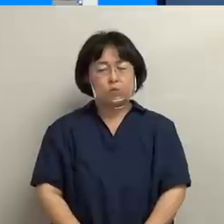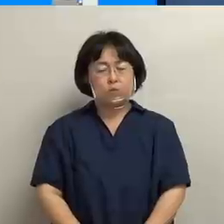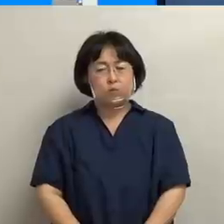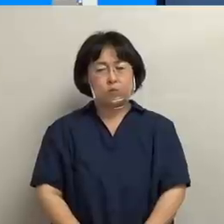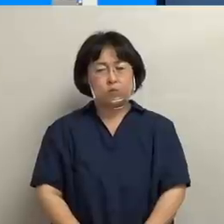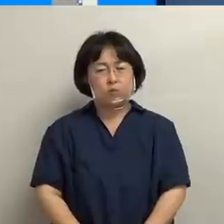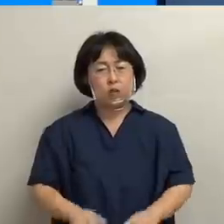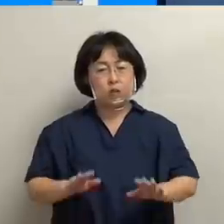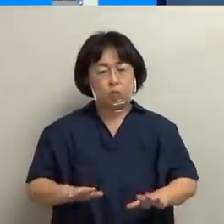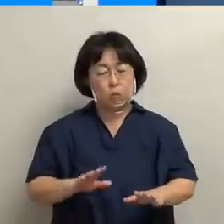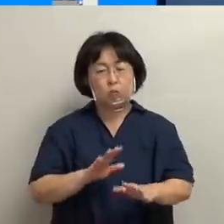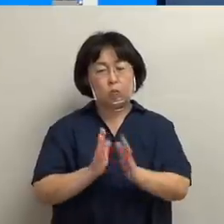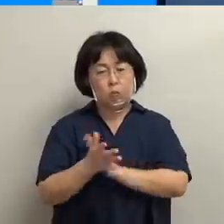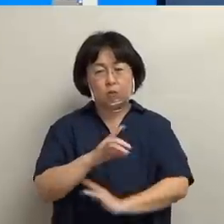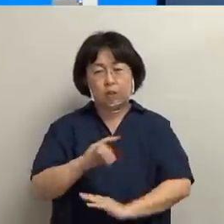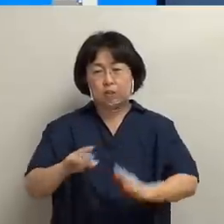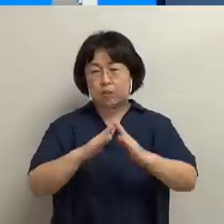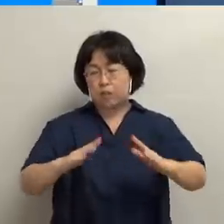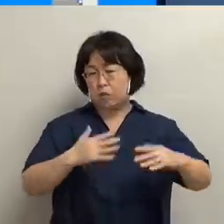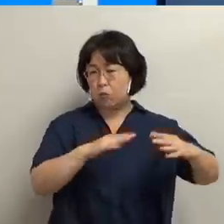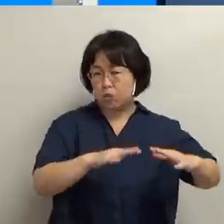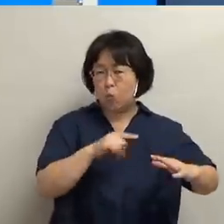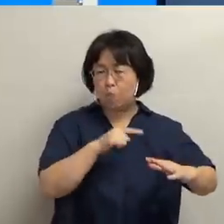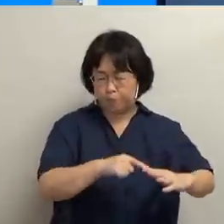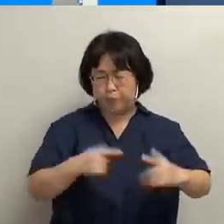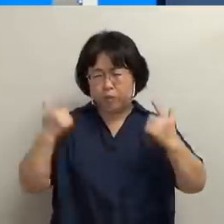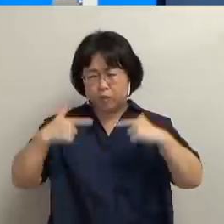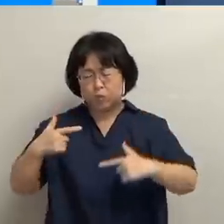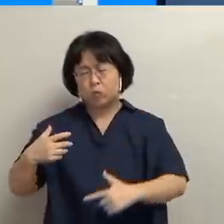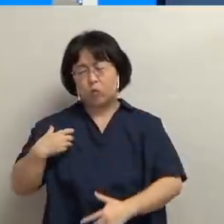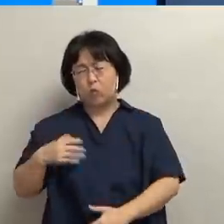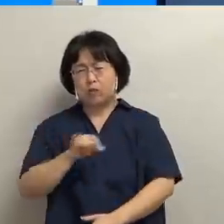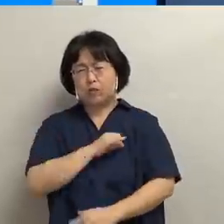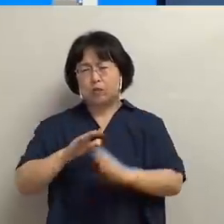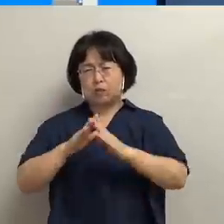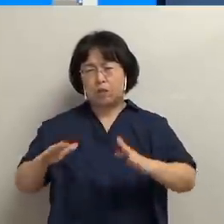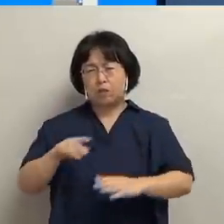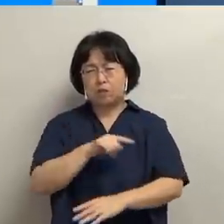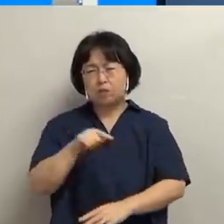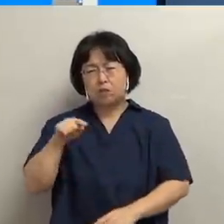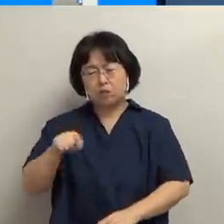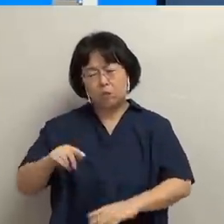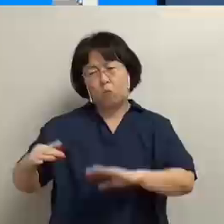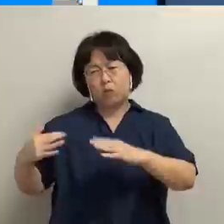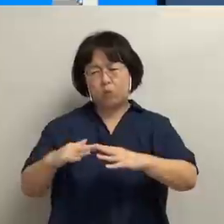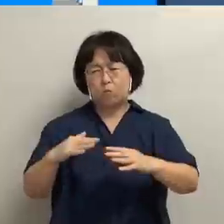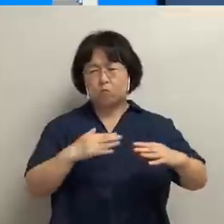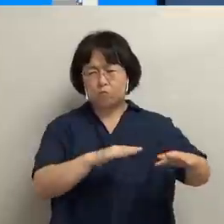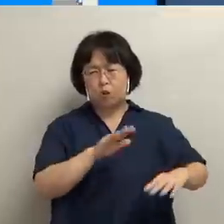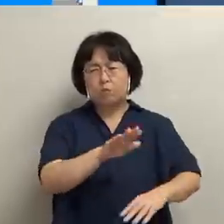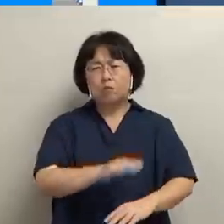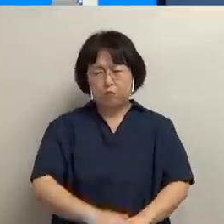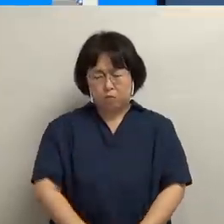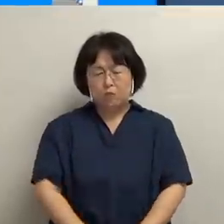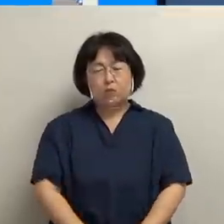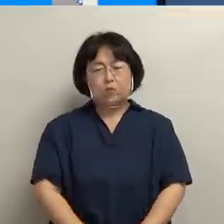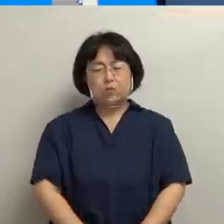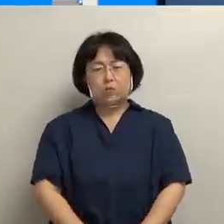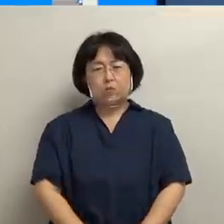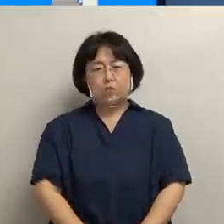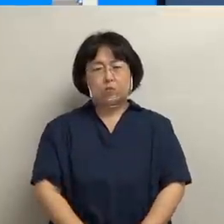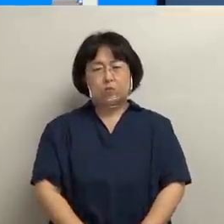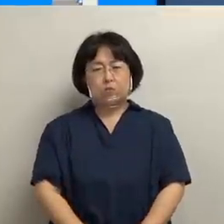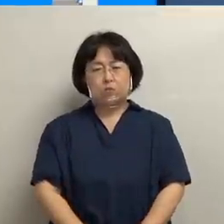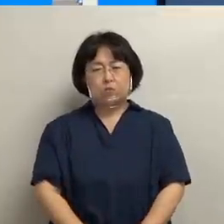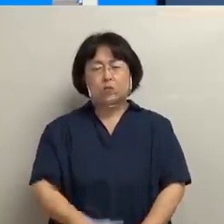の県議会の議論あるいは常任委員会関連の常任委員会でもいろいろと議論が出たそうなんですけども先ほどご説明をし